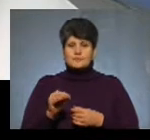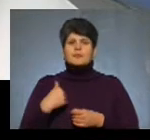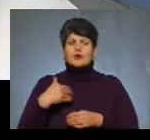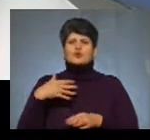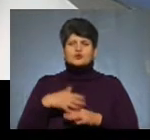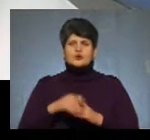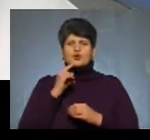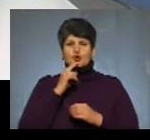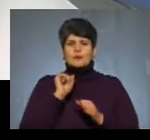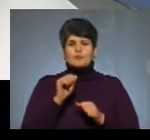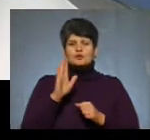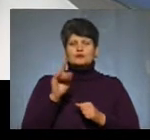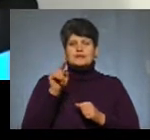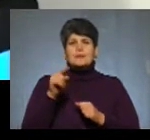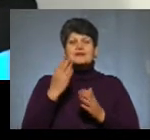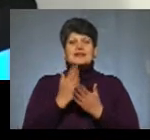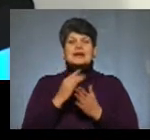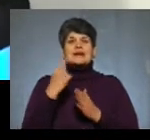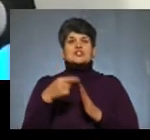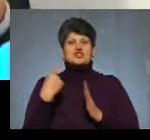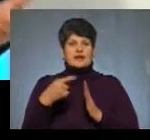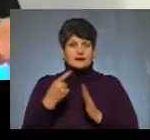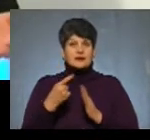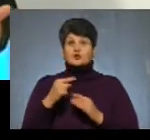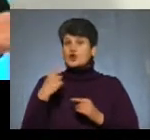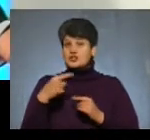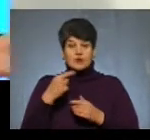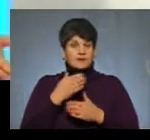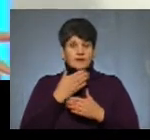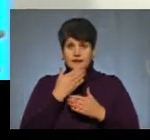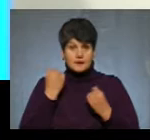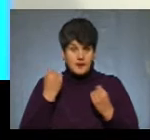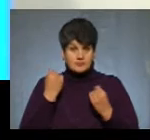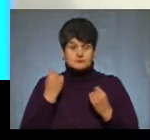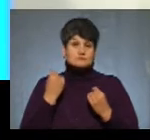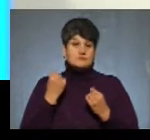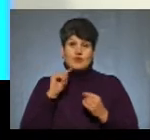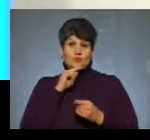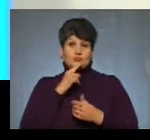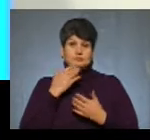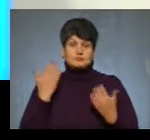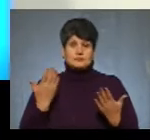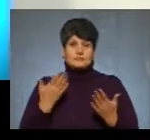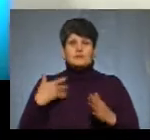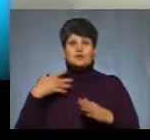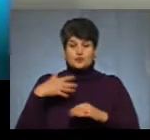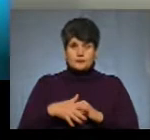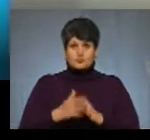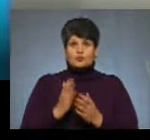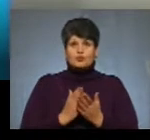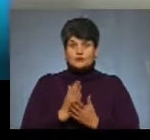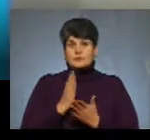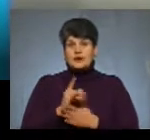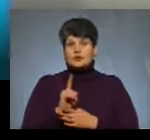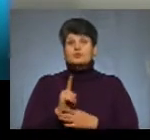економія може бути там, де встановлено лічильник. Бо там, де немає встановленого лічильника, то й не може бути економії. Якщо послуга нараховується по нормі, то не буде